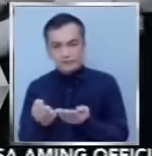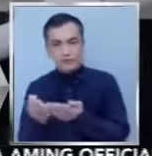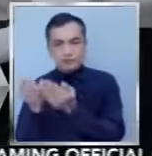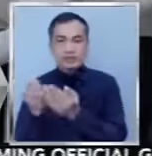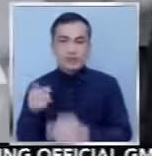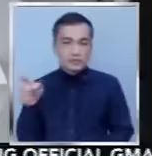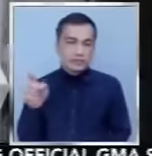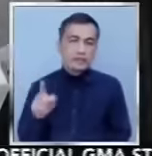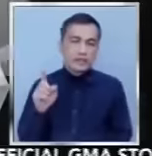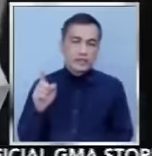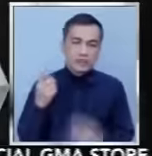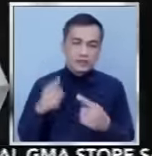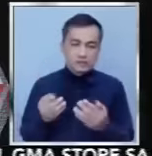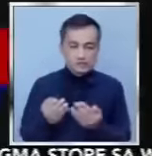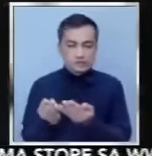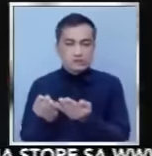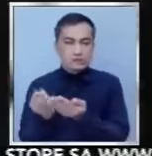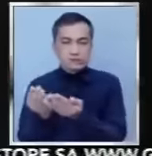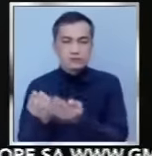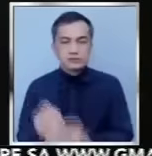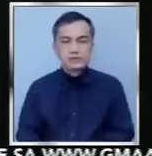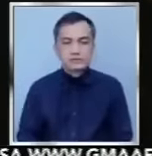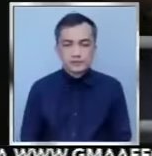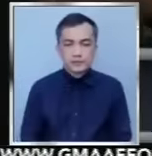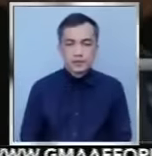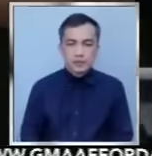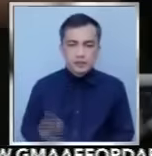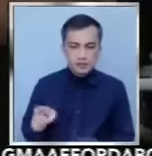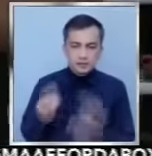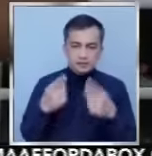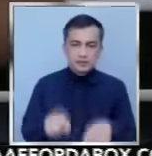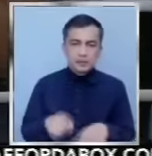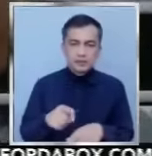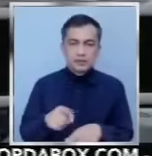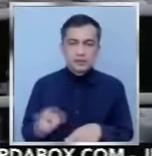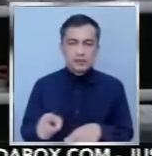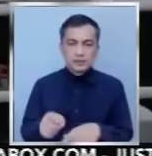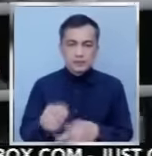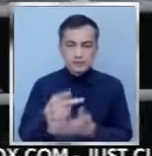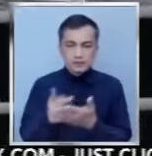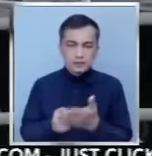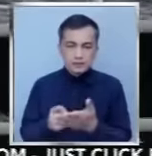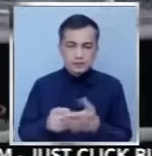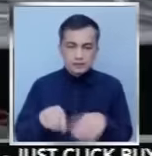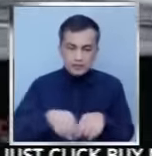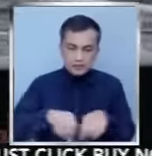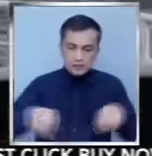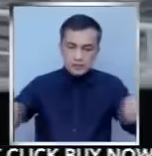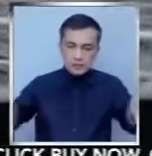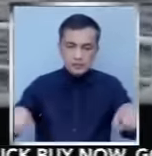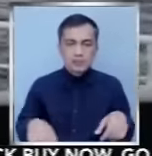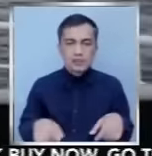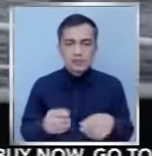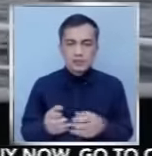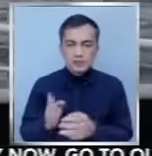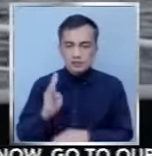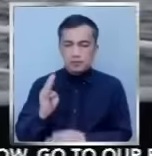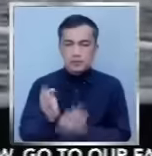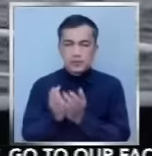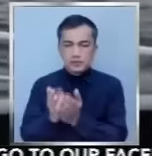nagkiskisan na o yung naging epekto sa bahagi ng railings na ito ng barko ng BF